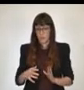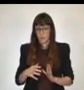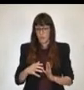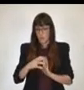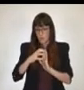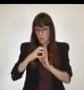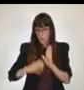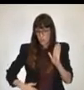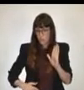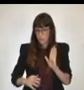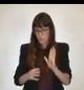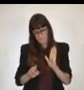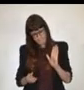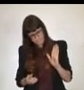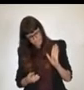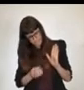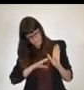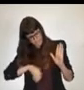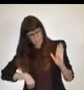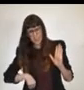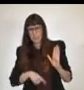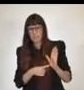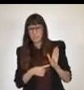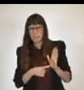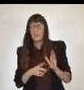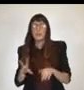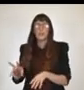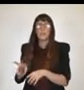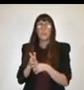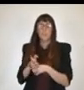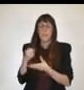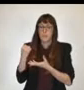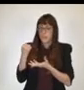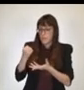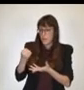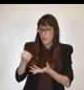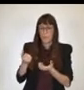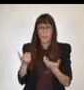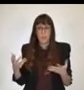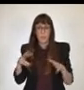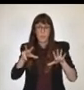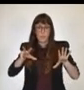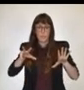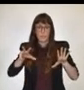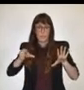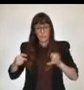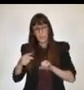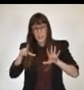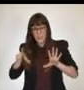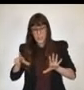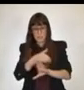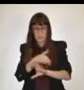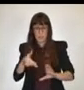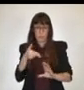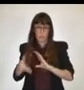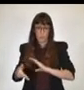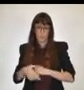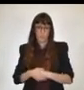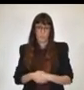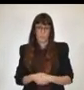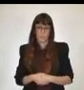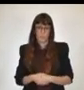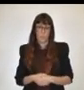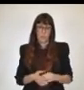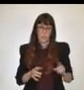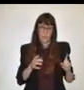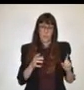être octroyé, un prêt patrimonial de 8,7 millions d'euros, qui équivaut à un quart des fonds